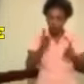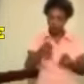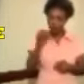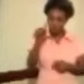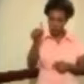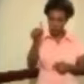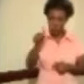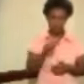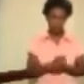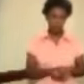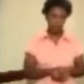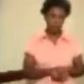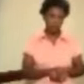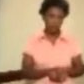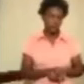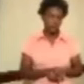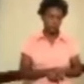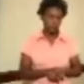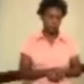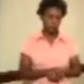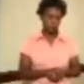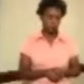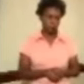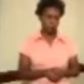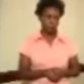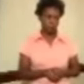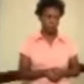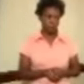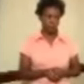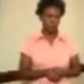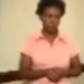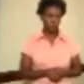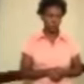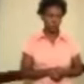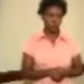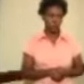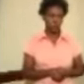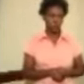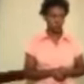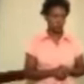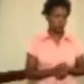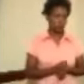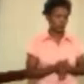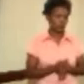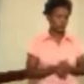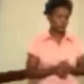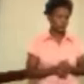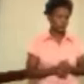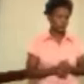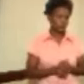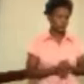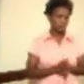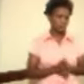les... Bien, merci beaucoup, monsieur. Collectivité territoriale, j'avais oublié le mot, madame. Martelly, bien.